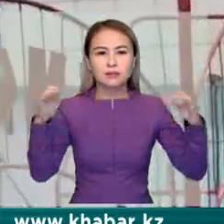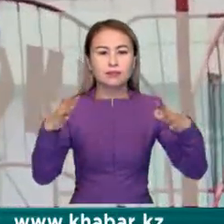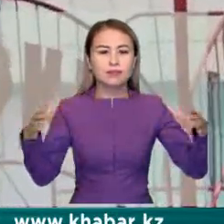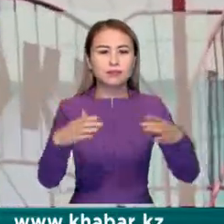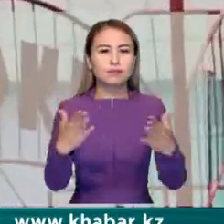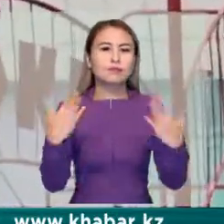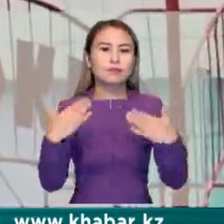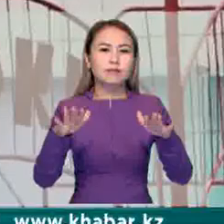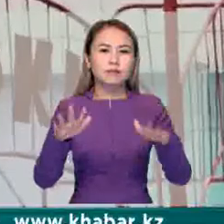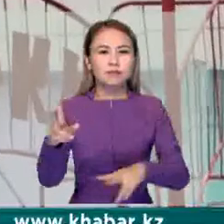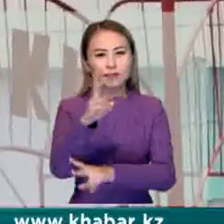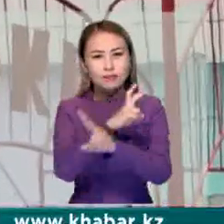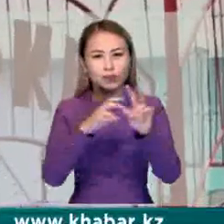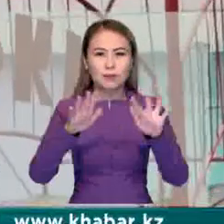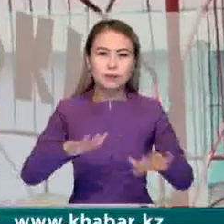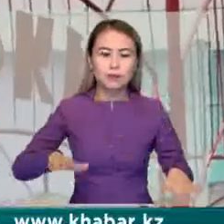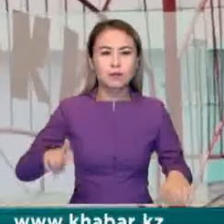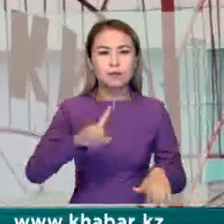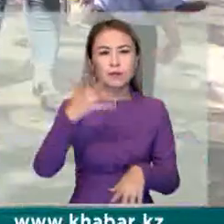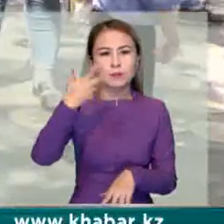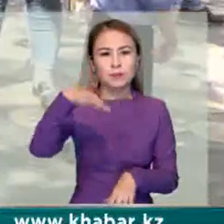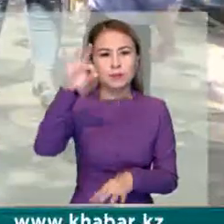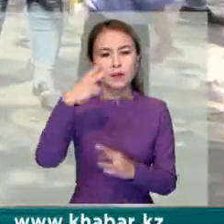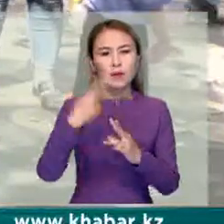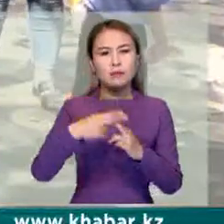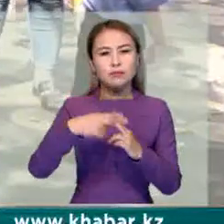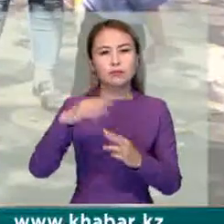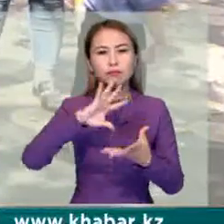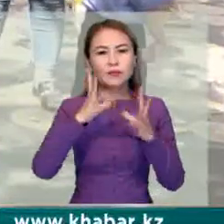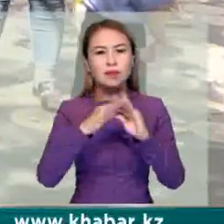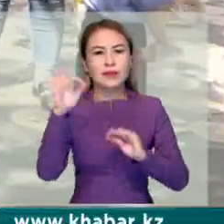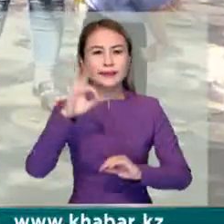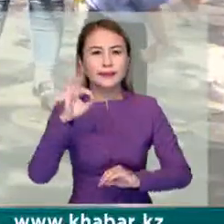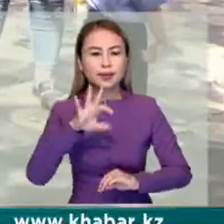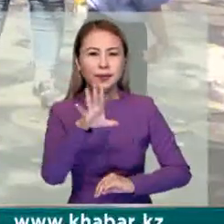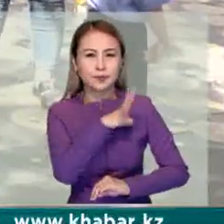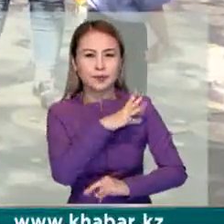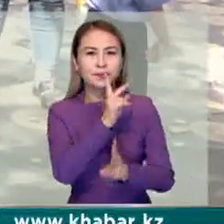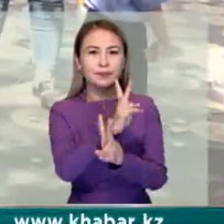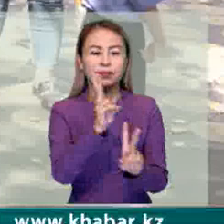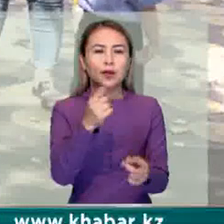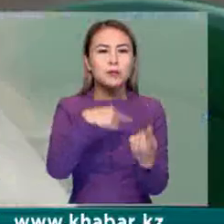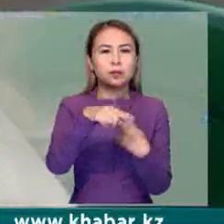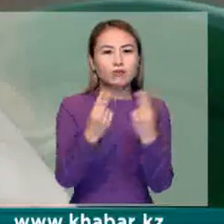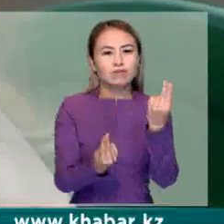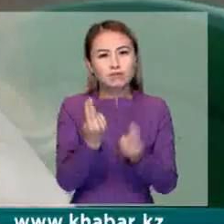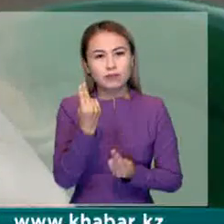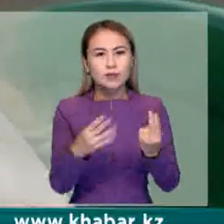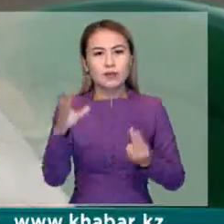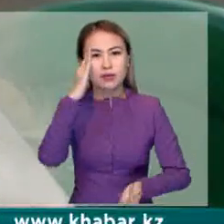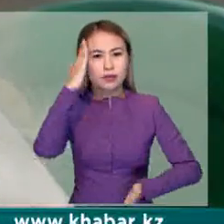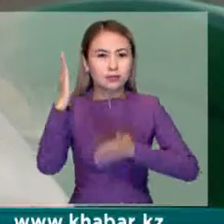жиналатын демалыс орындарындағы аттракциондар балалар үшін 50%-тік жеңілдікпен жұмыс істеді. Кей кәсіпкерлер ойын сауық